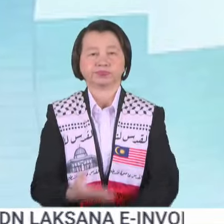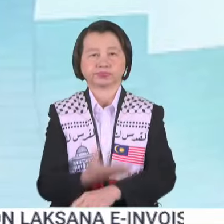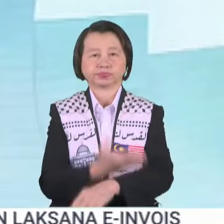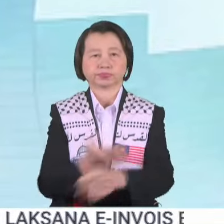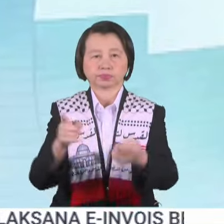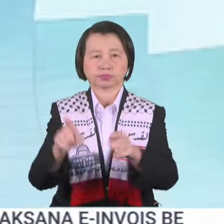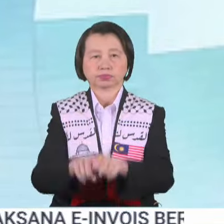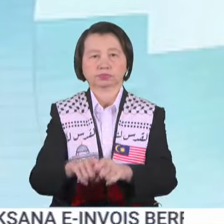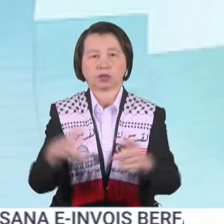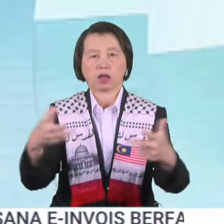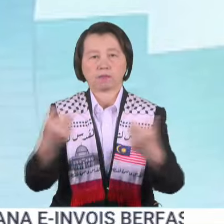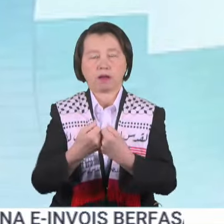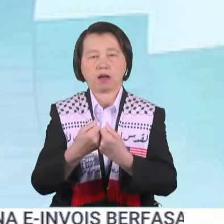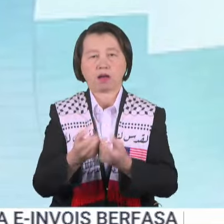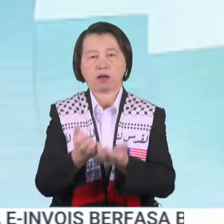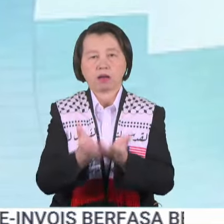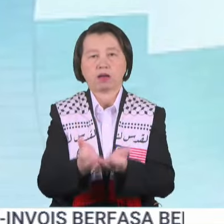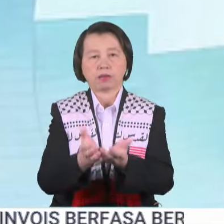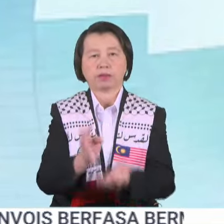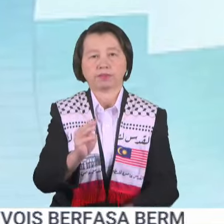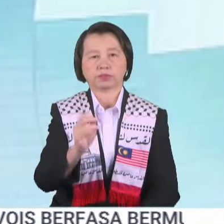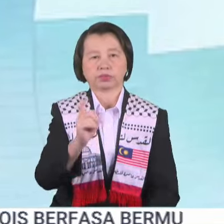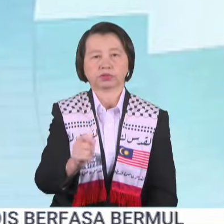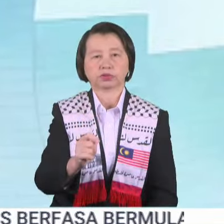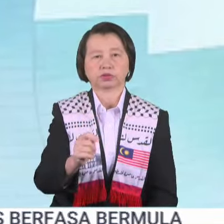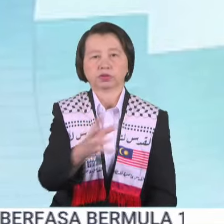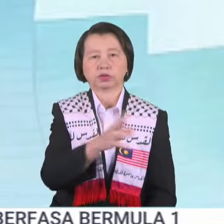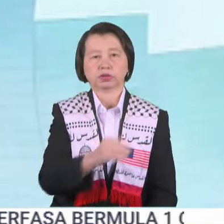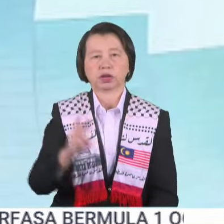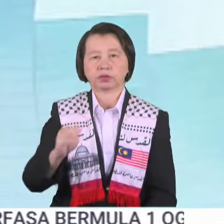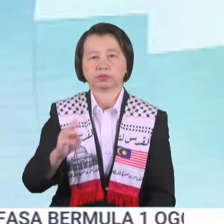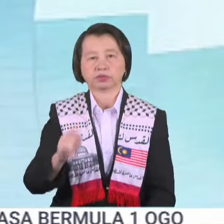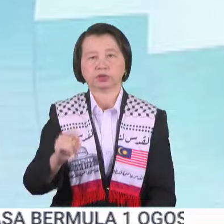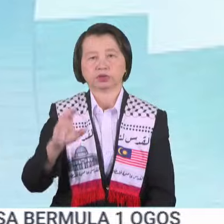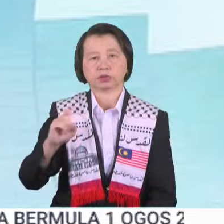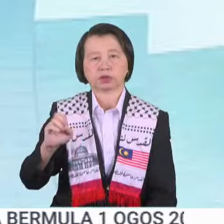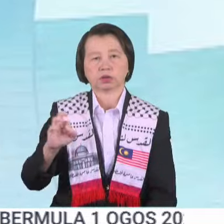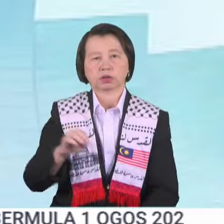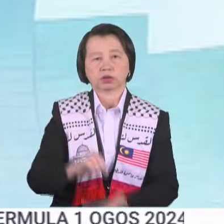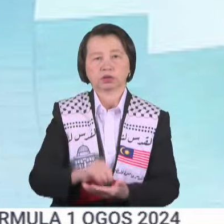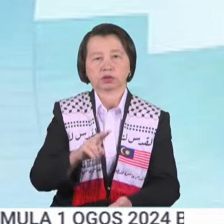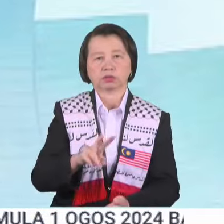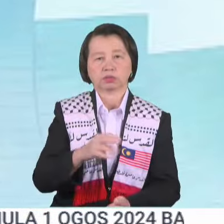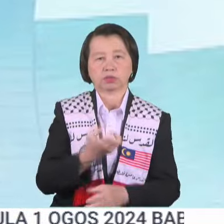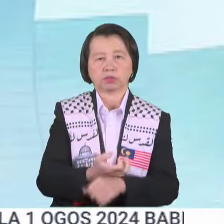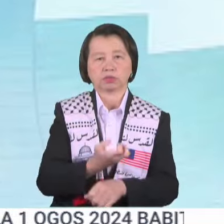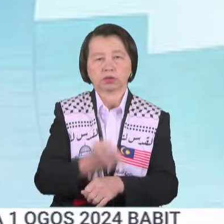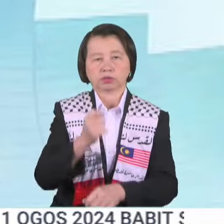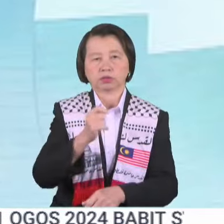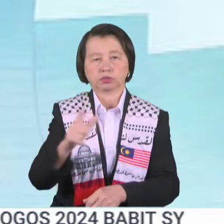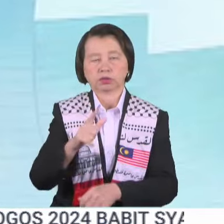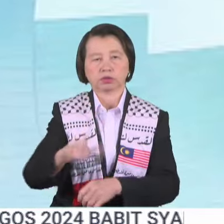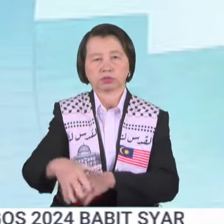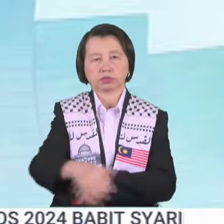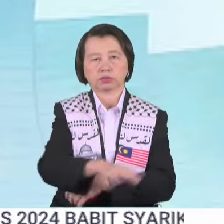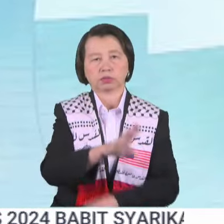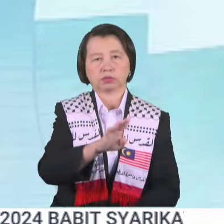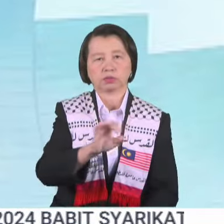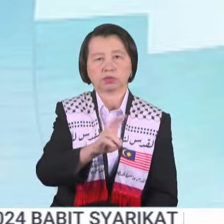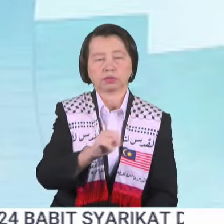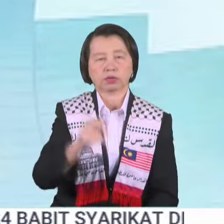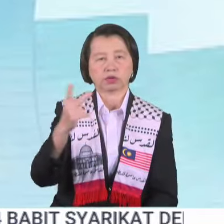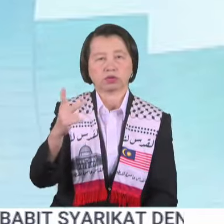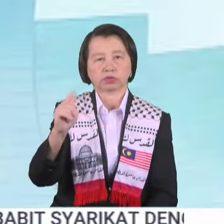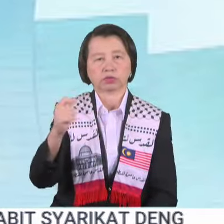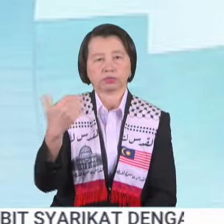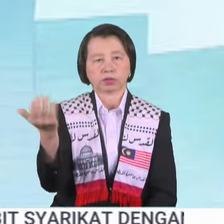Perkembangan insiden pelanggaran kapal MT Hanifah Nile dan MT Ceres One di 25 Batu Nautika, Timur Laut Tanjung Balau, Kota Tinggi pagi